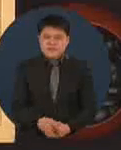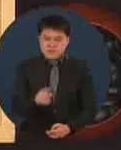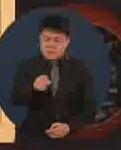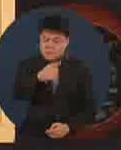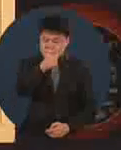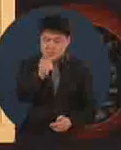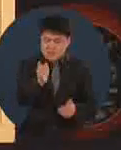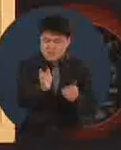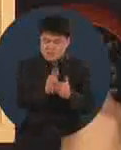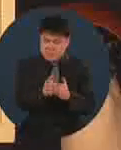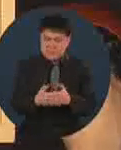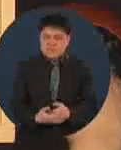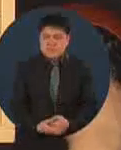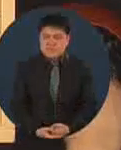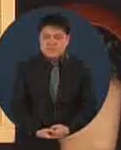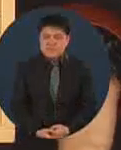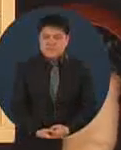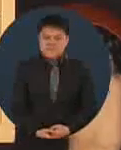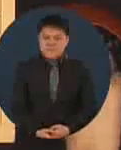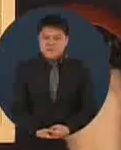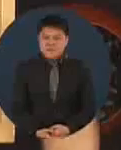젖히고.